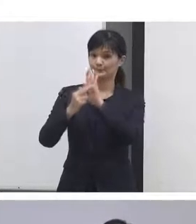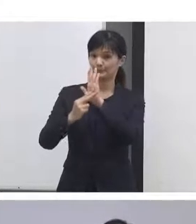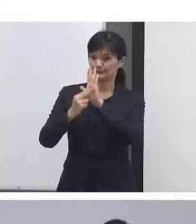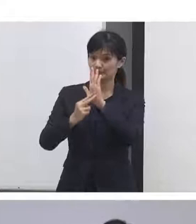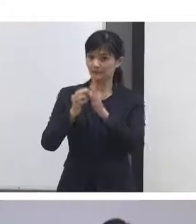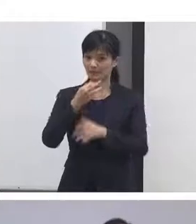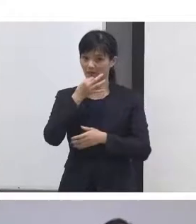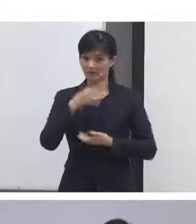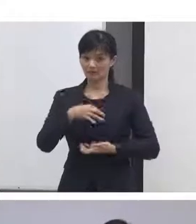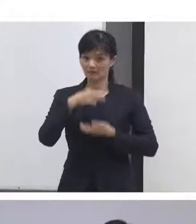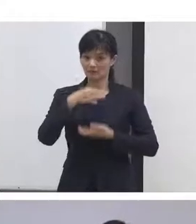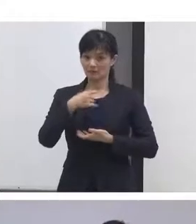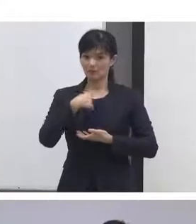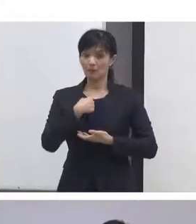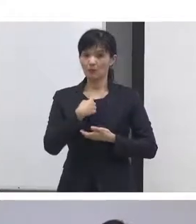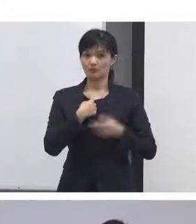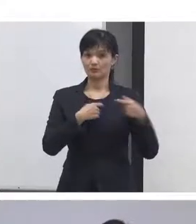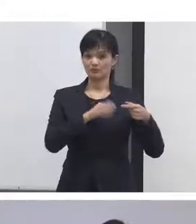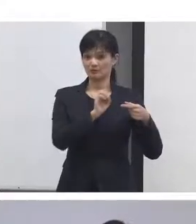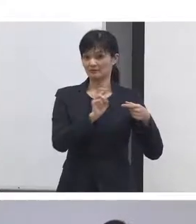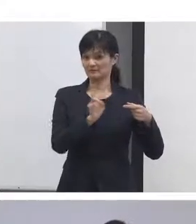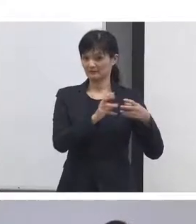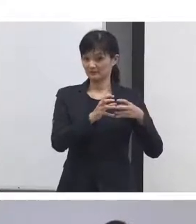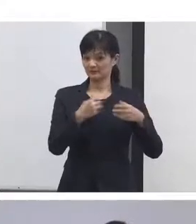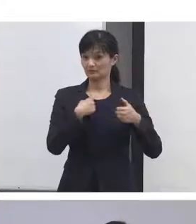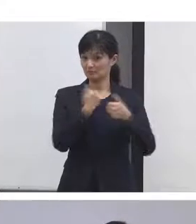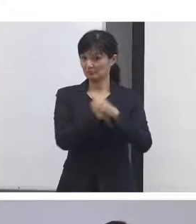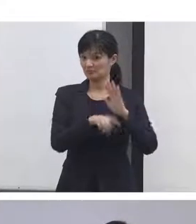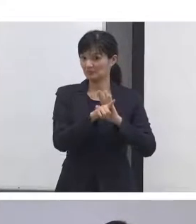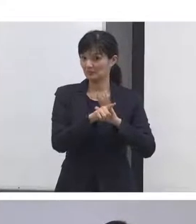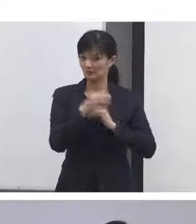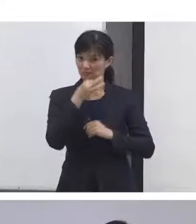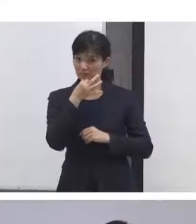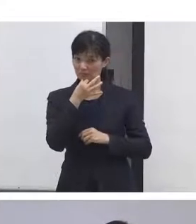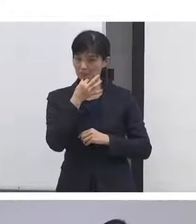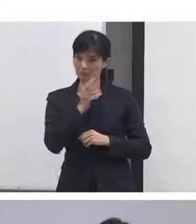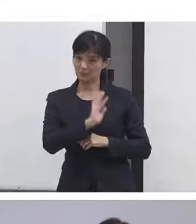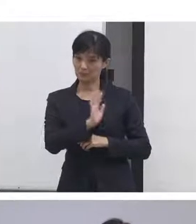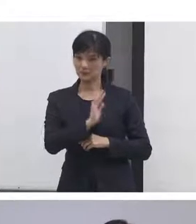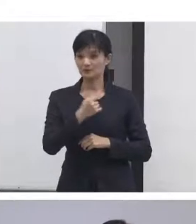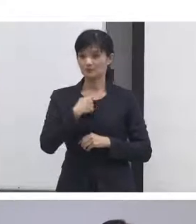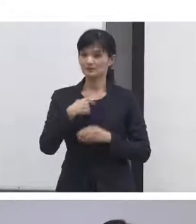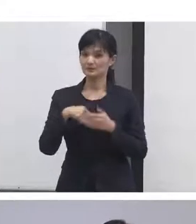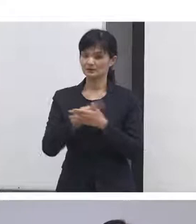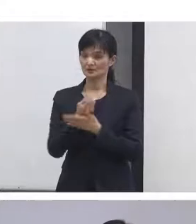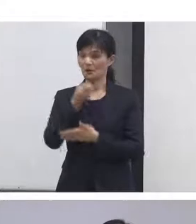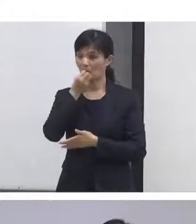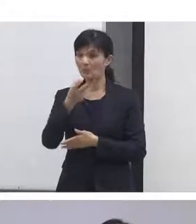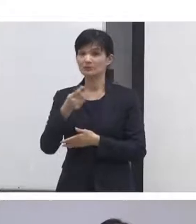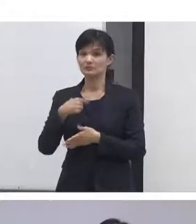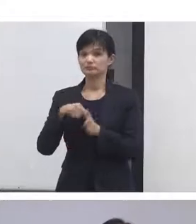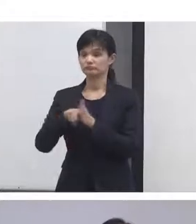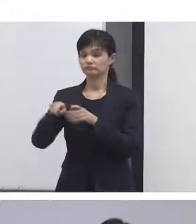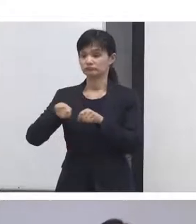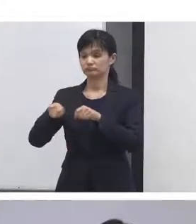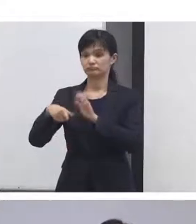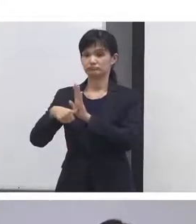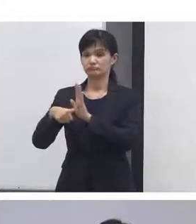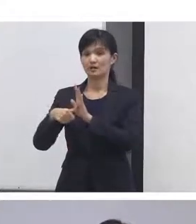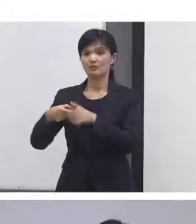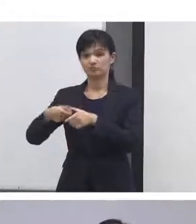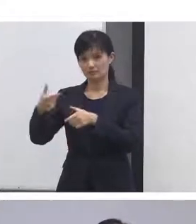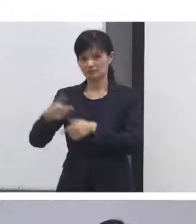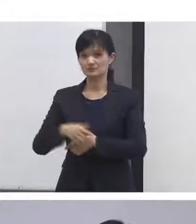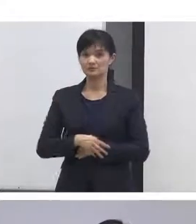心被认为代表了 G0V， 所以他会只讲那个专案的名字，那专案的名字